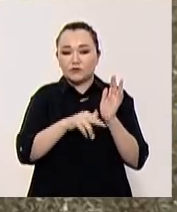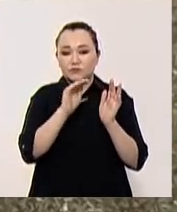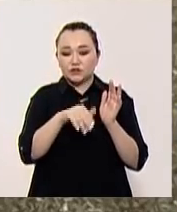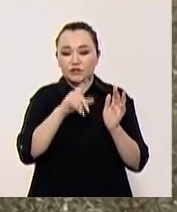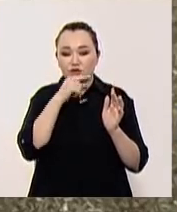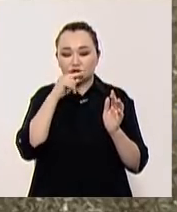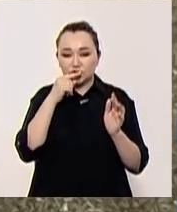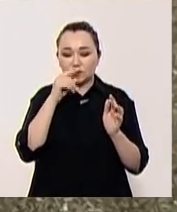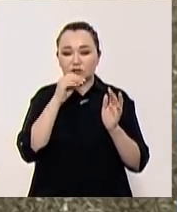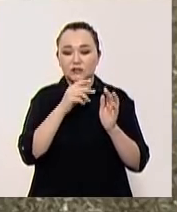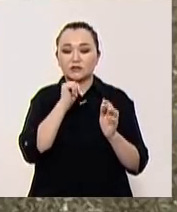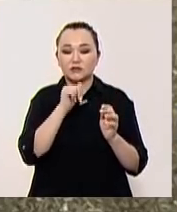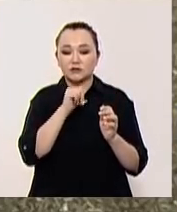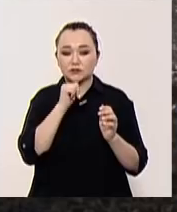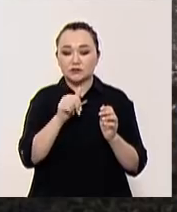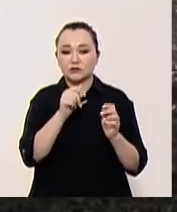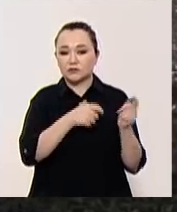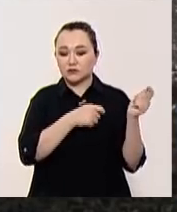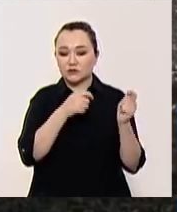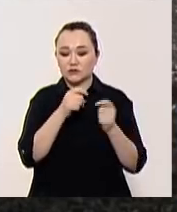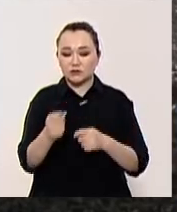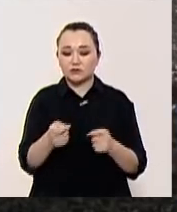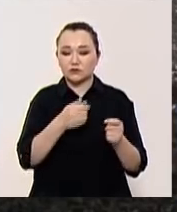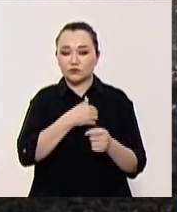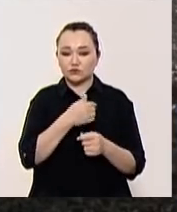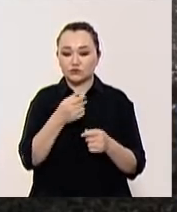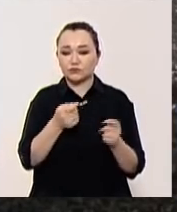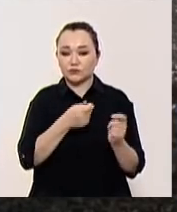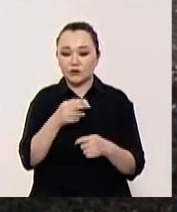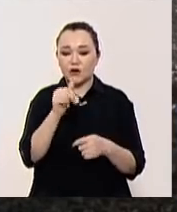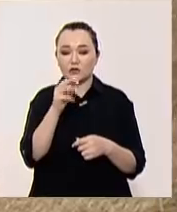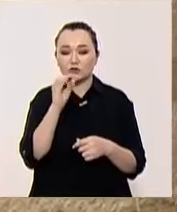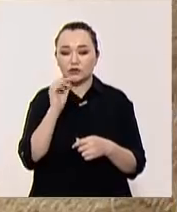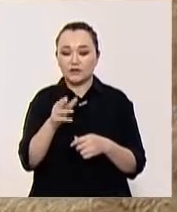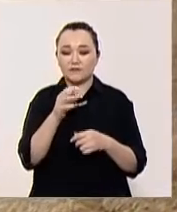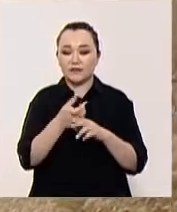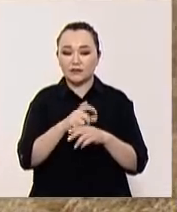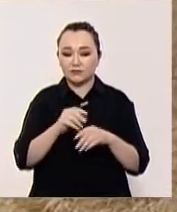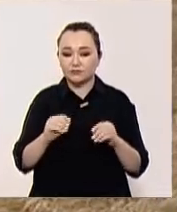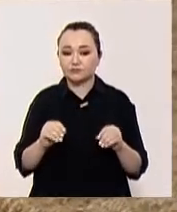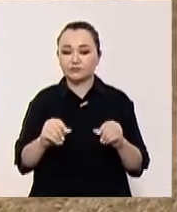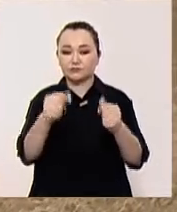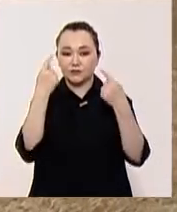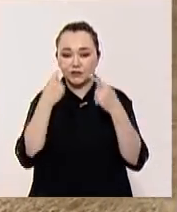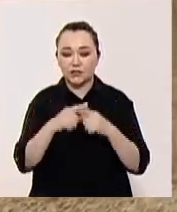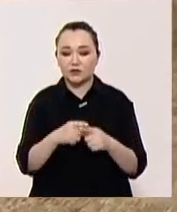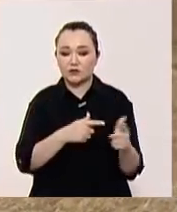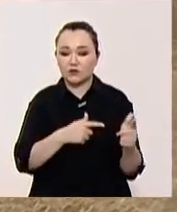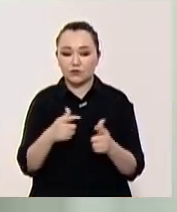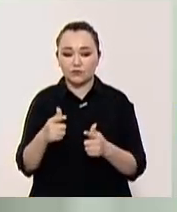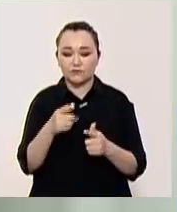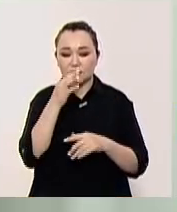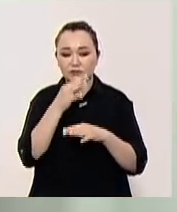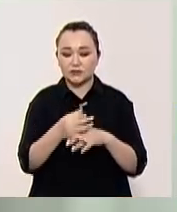мен қант қызылжасының тұқымын әкелмек. Қарашөкеев көктемгі егістік жұмыстарына техникалар сақадай сай деді